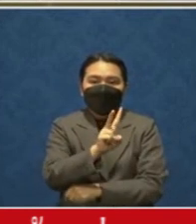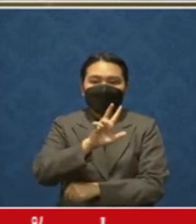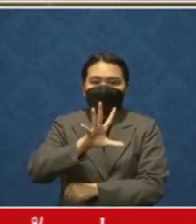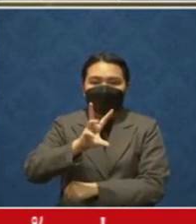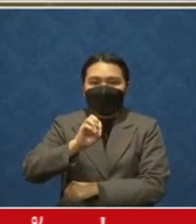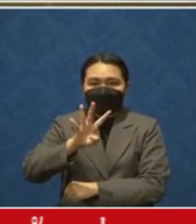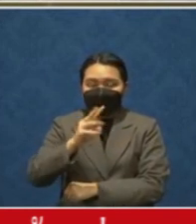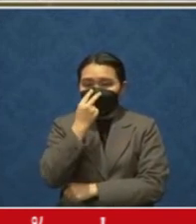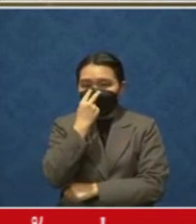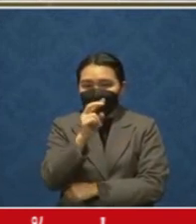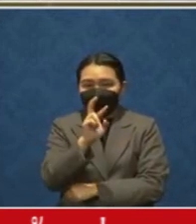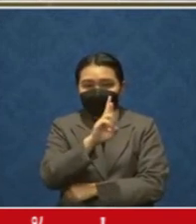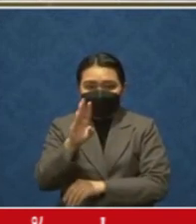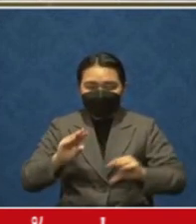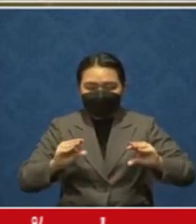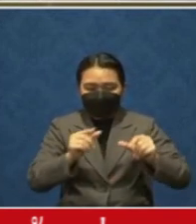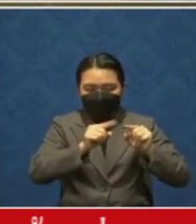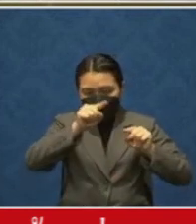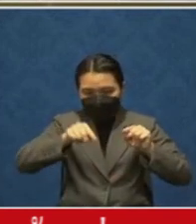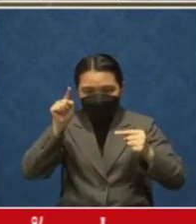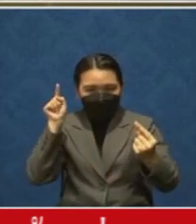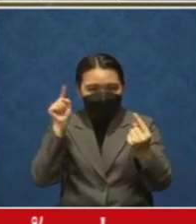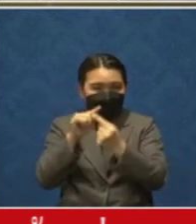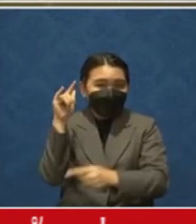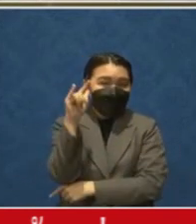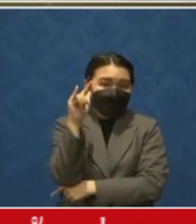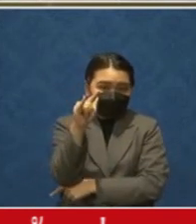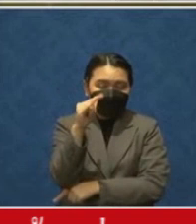ว่าระบบวิทยุควบคุมการบินของเราเนี่ยนะครับ